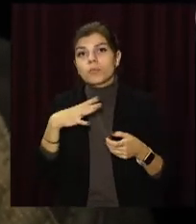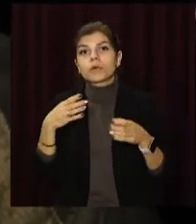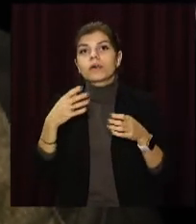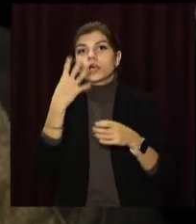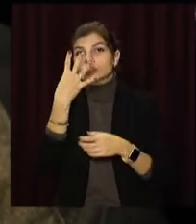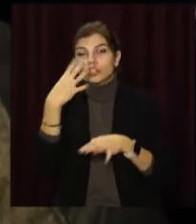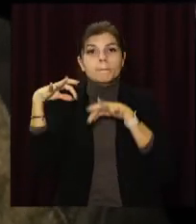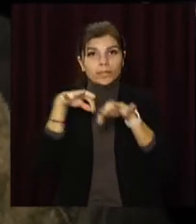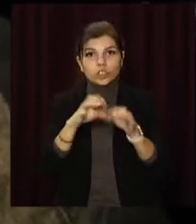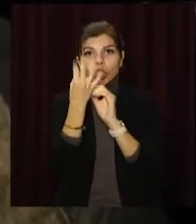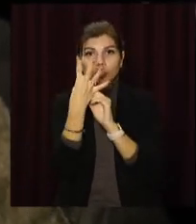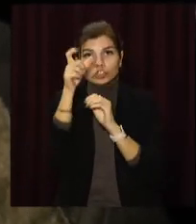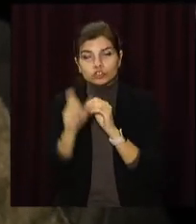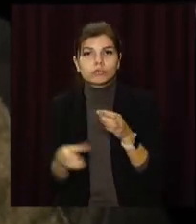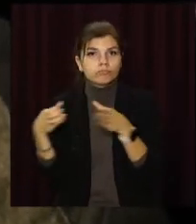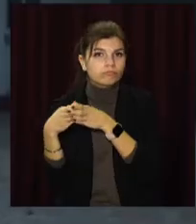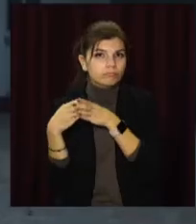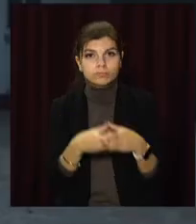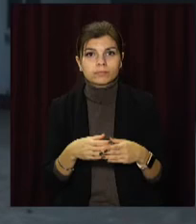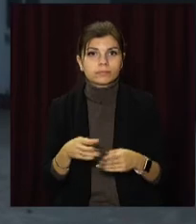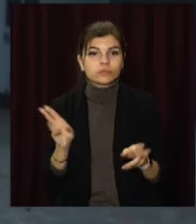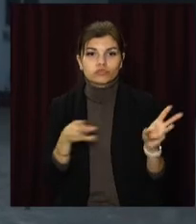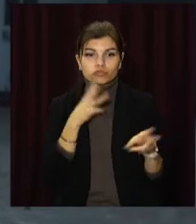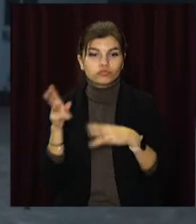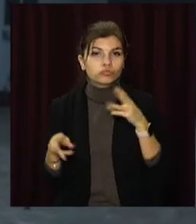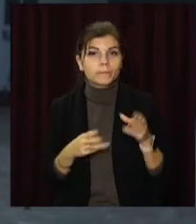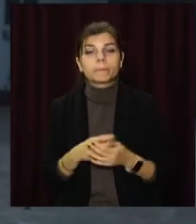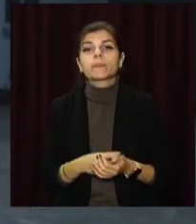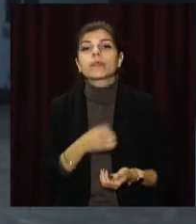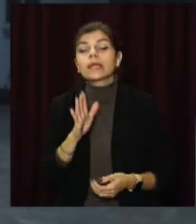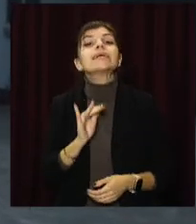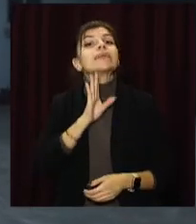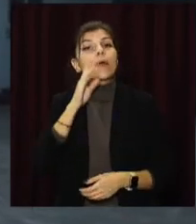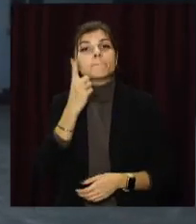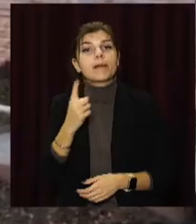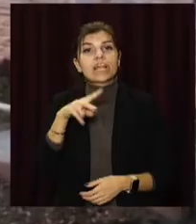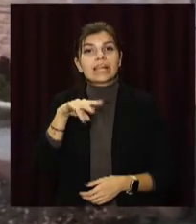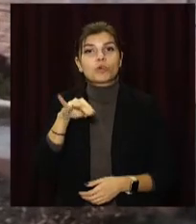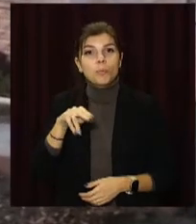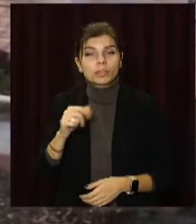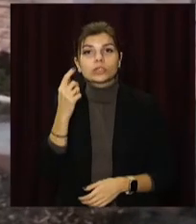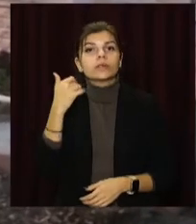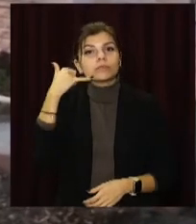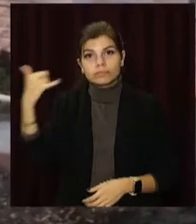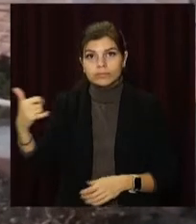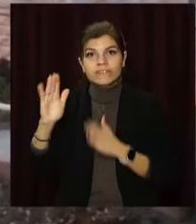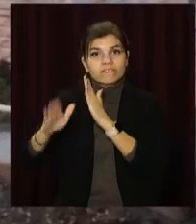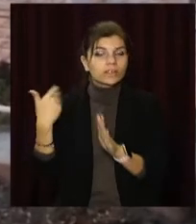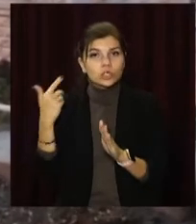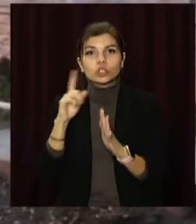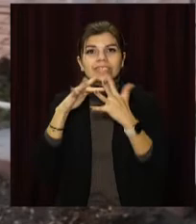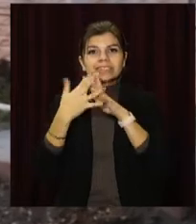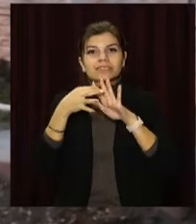одиниці техніки, 14 чоловік особового складу. Із ранку 1 листопада на 101 надійшло повідомлення про те, що в